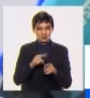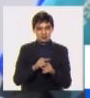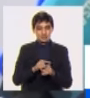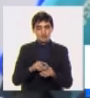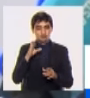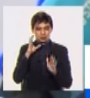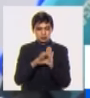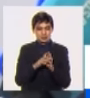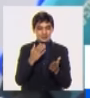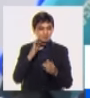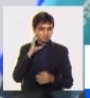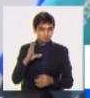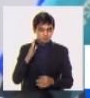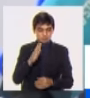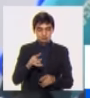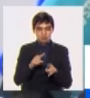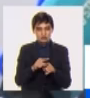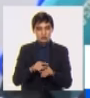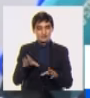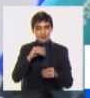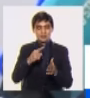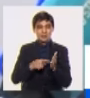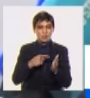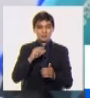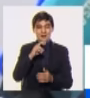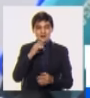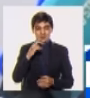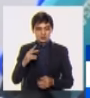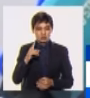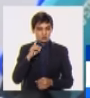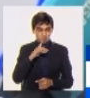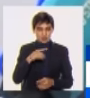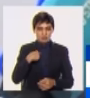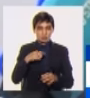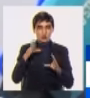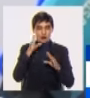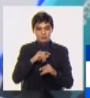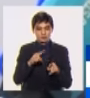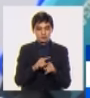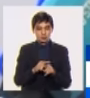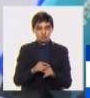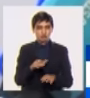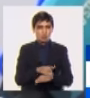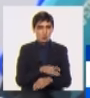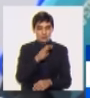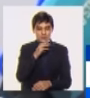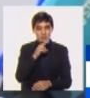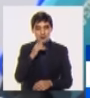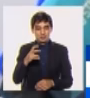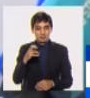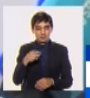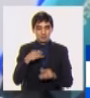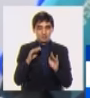не соблюдать то есть это сказать все травы карантина мы можем этот комод долгое время еще находится